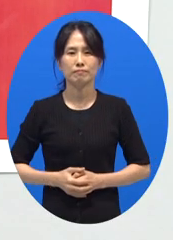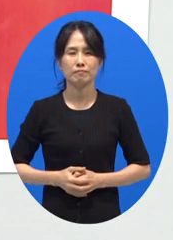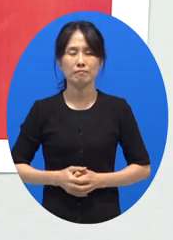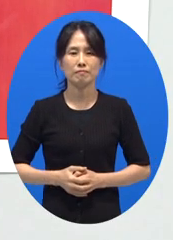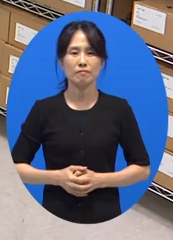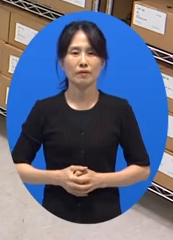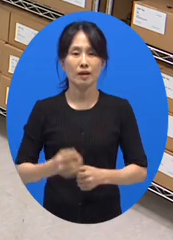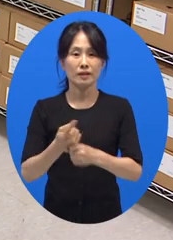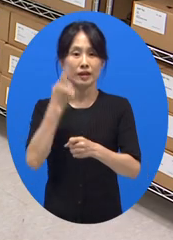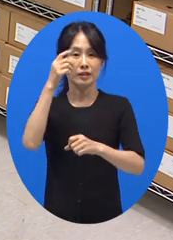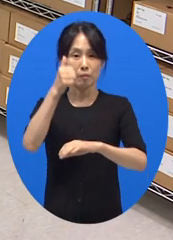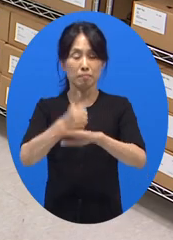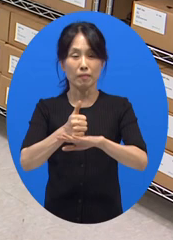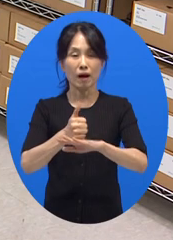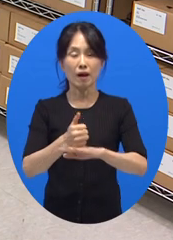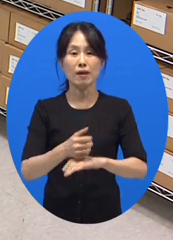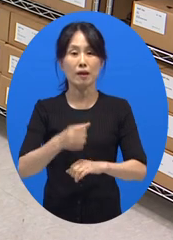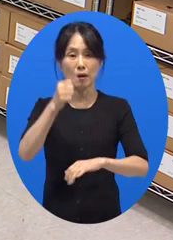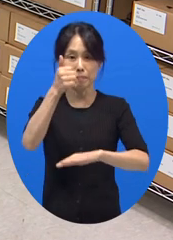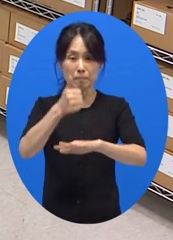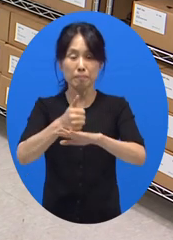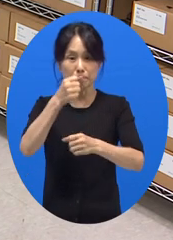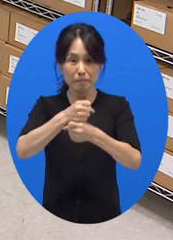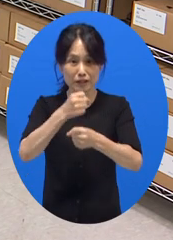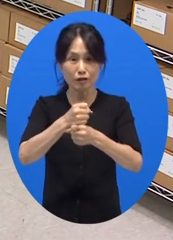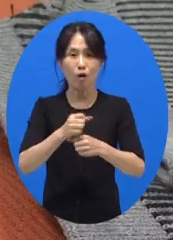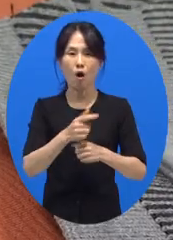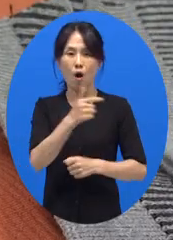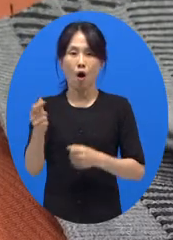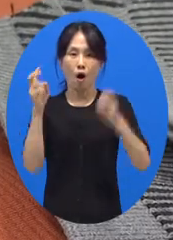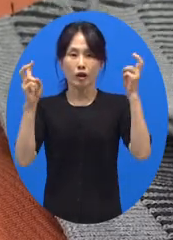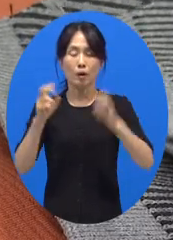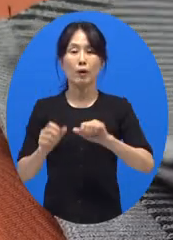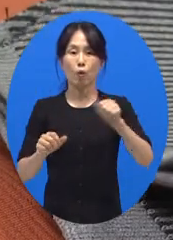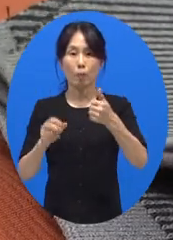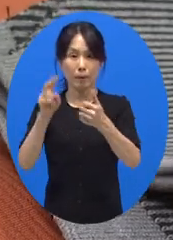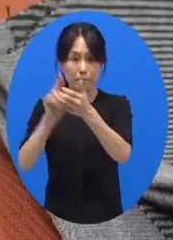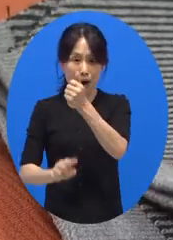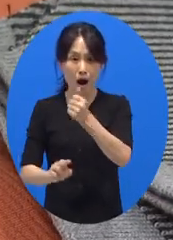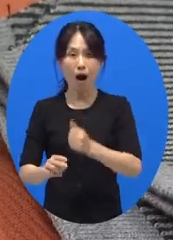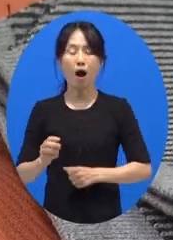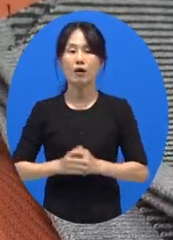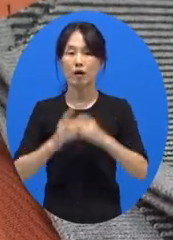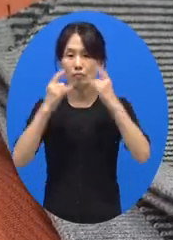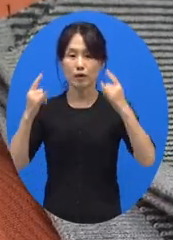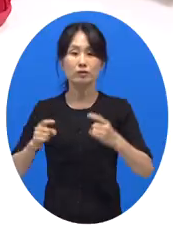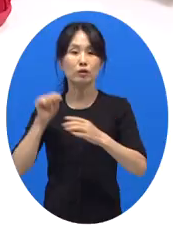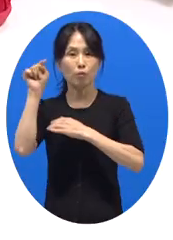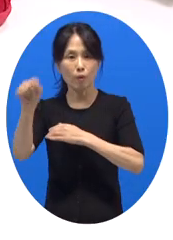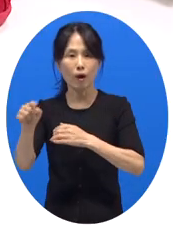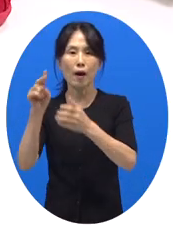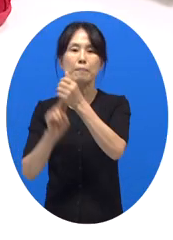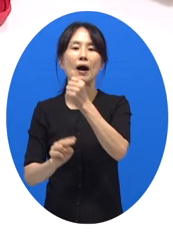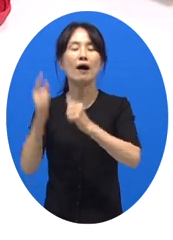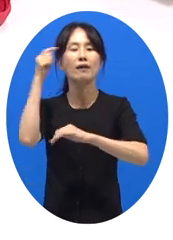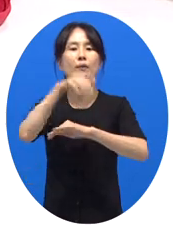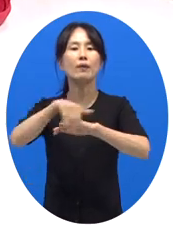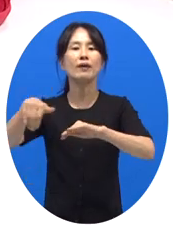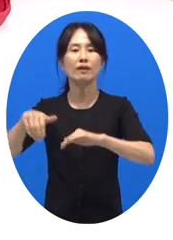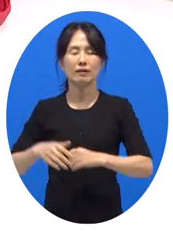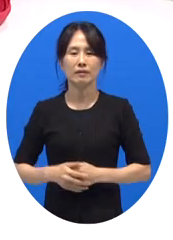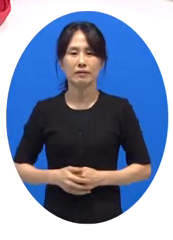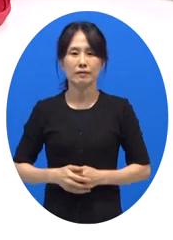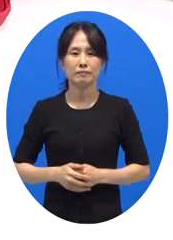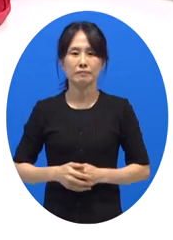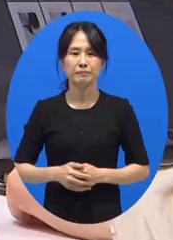좋습니다. 지난해 말 출시한 후 대기업에 500쪽을 납품했고 파리 패션쇼에도 참석해 세계 시장의 문을